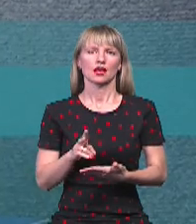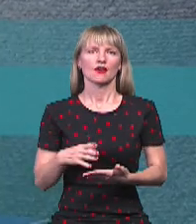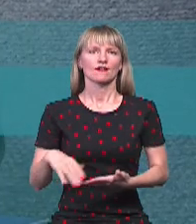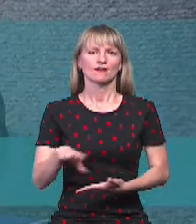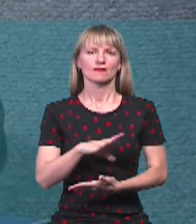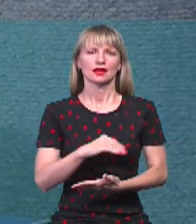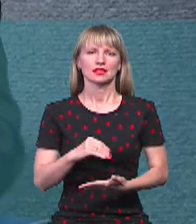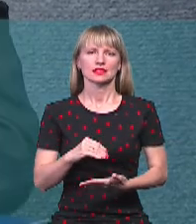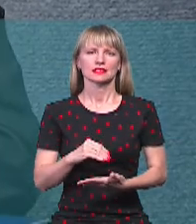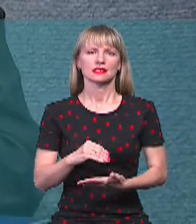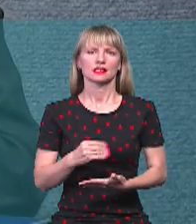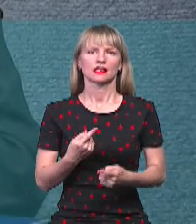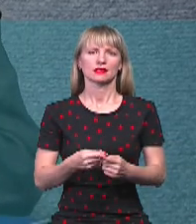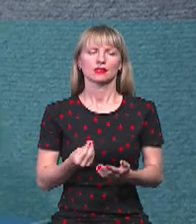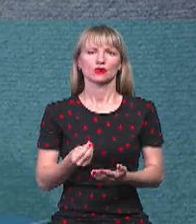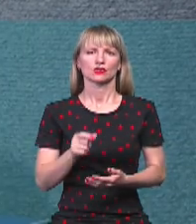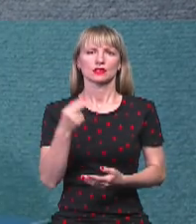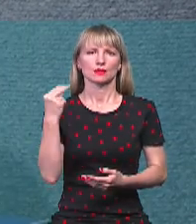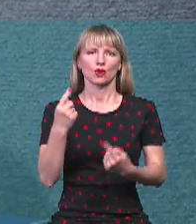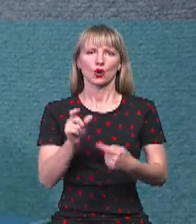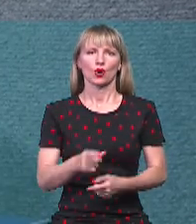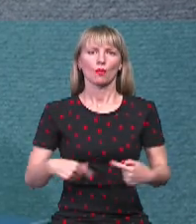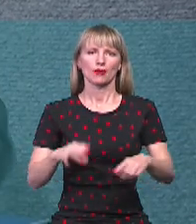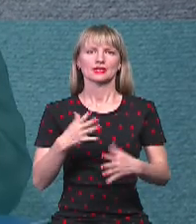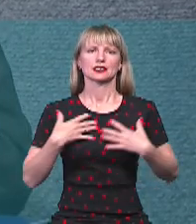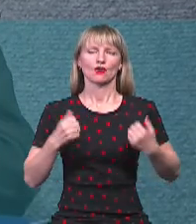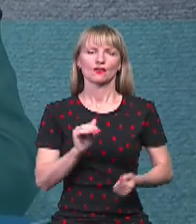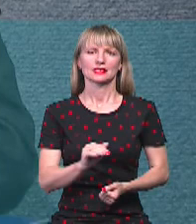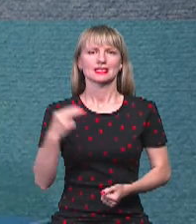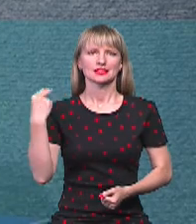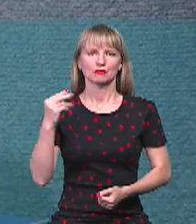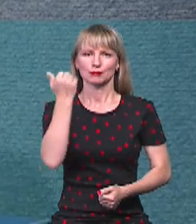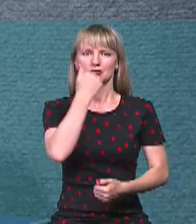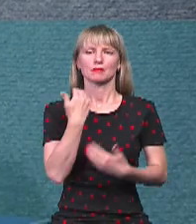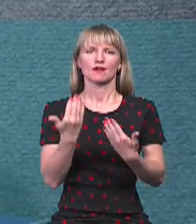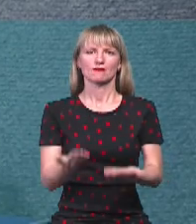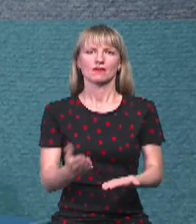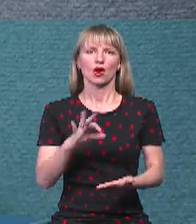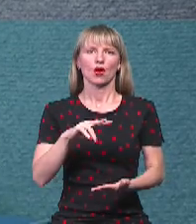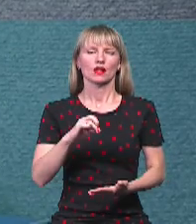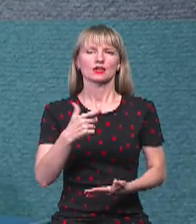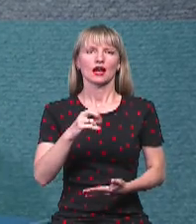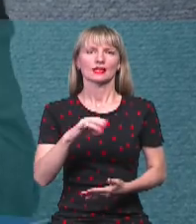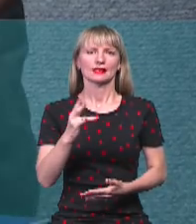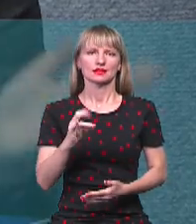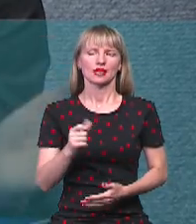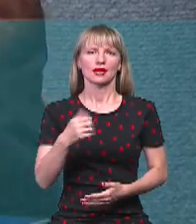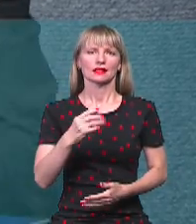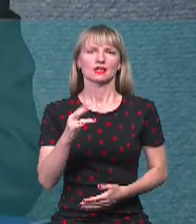це гроші платників податків, це гроші Запорізької громади і це здоров'я дітей Запоріжжя. Спасибі вам, Олена Галкіна, Геннадій